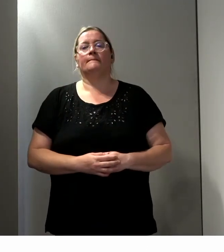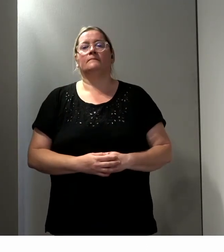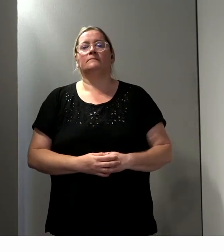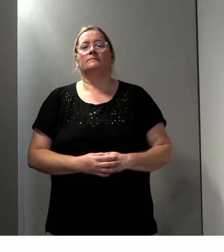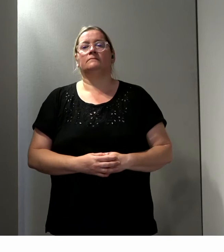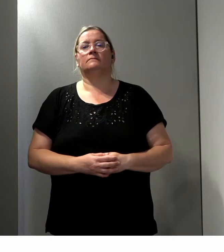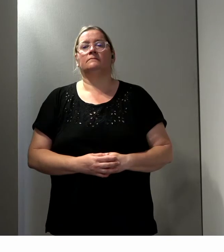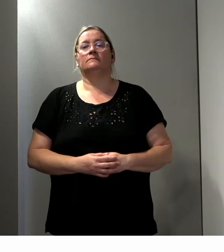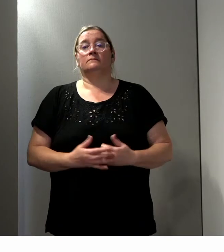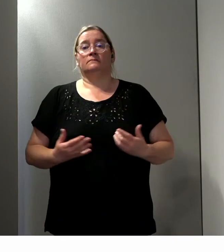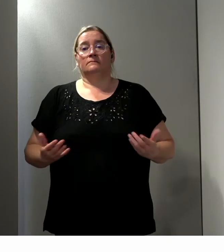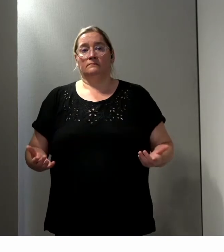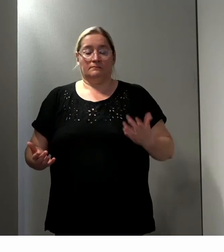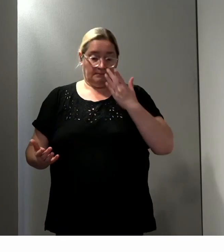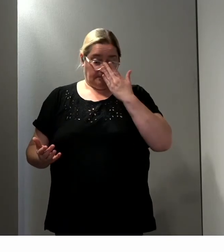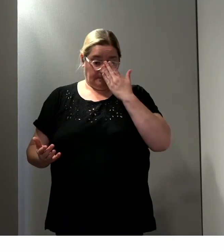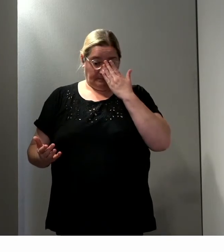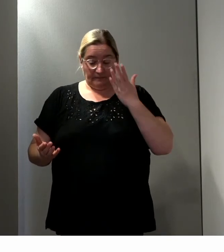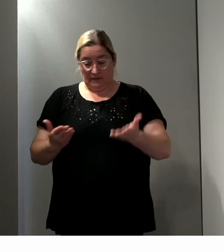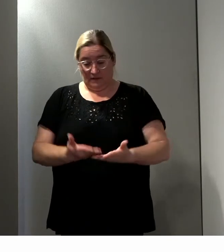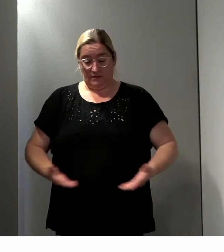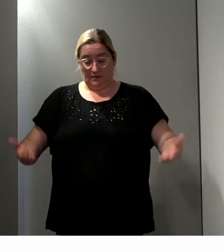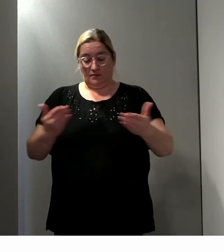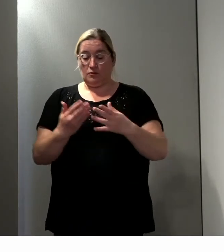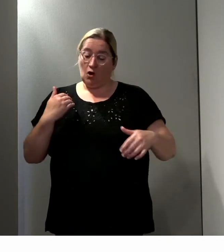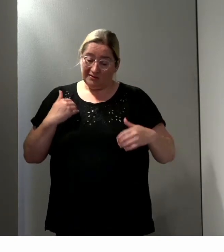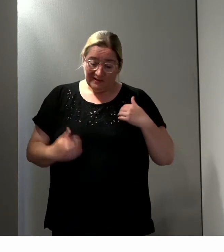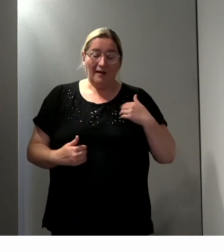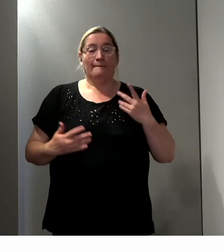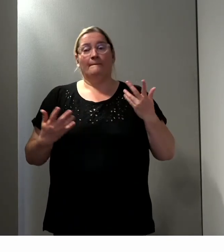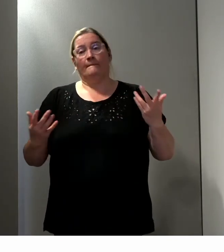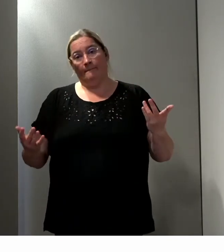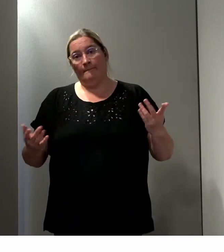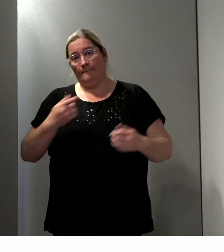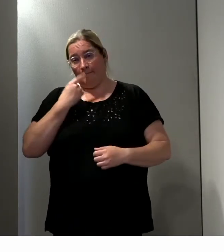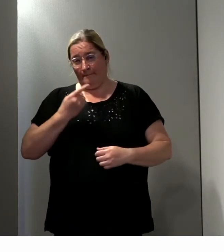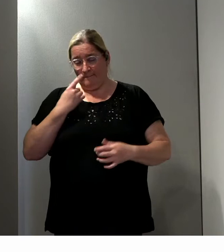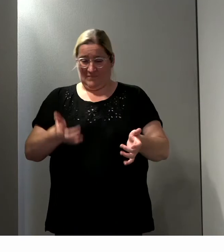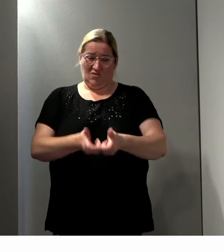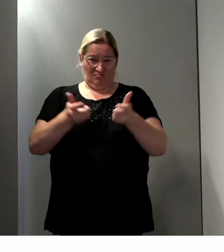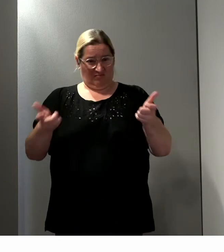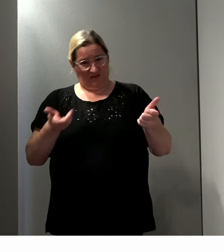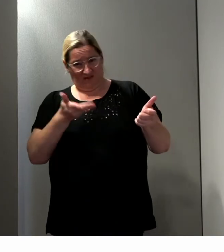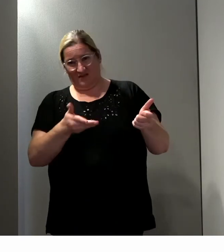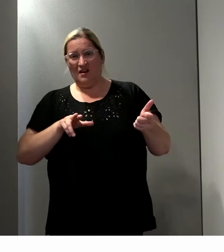c'est que voilà, le fait d'être en situation de handicap ne signifie pas que l'entreprise elle